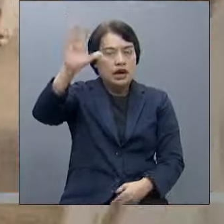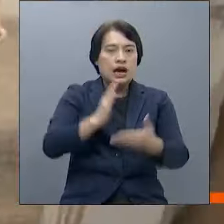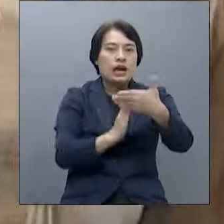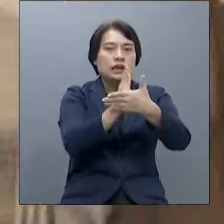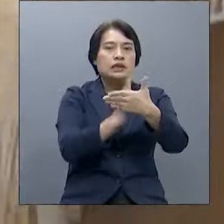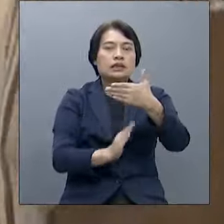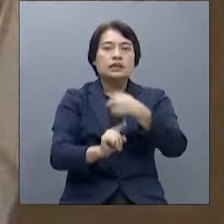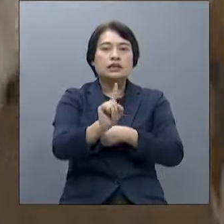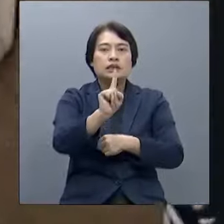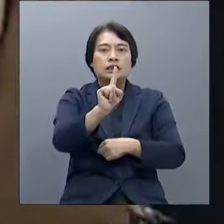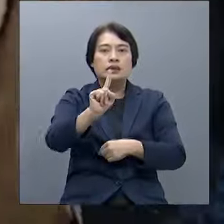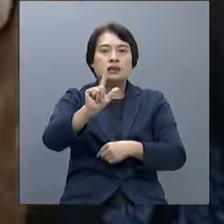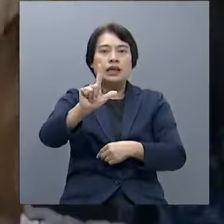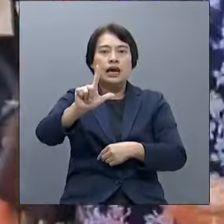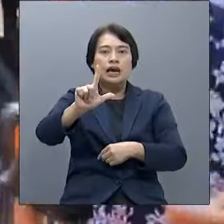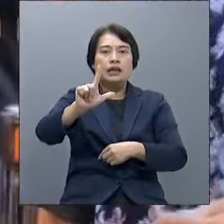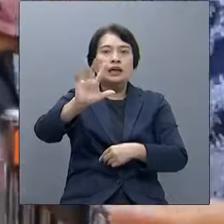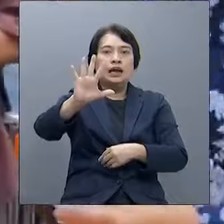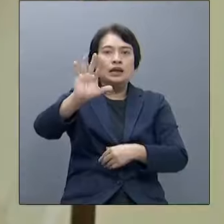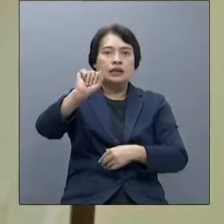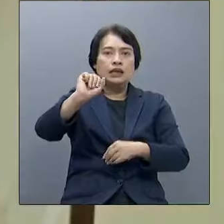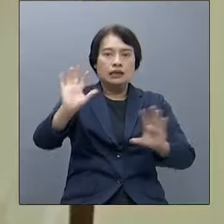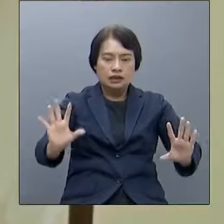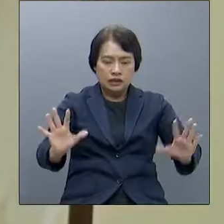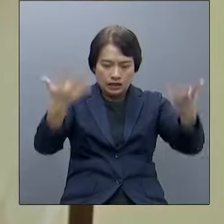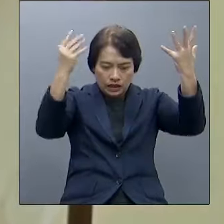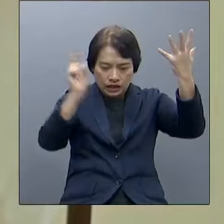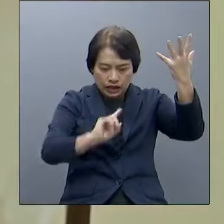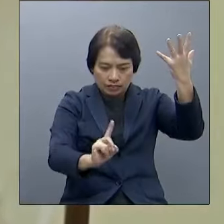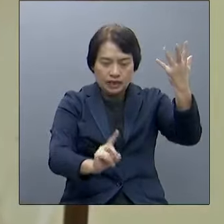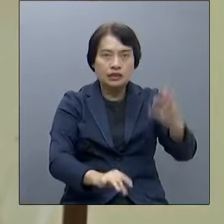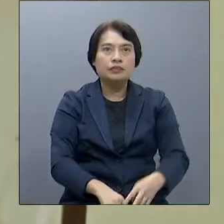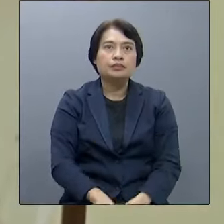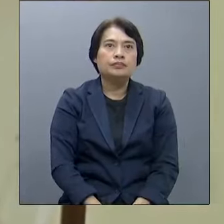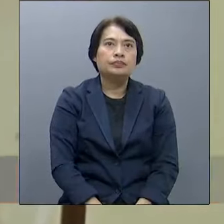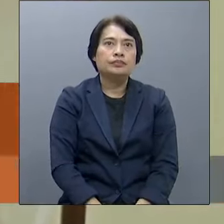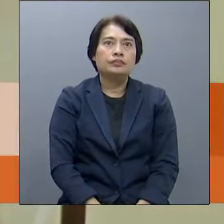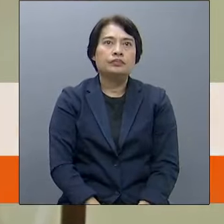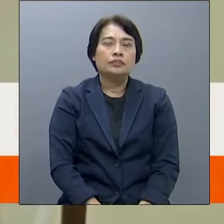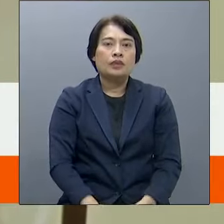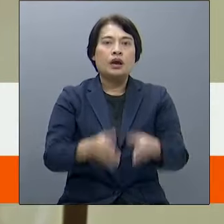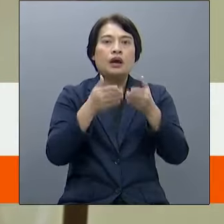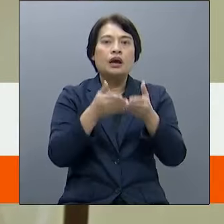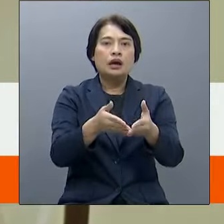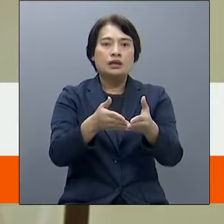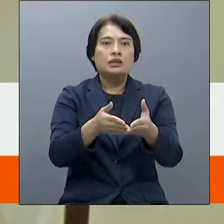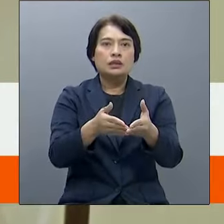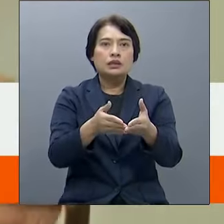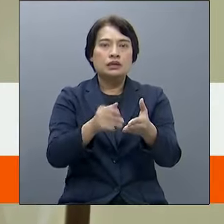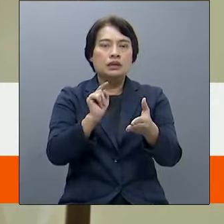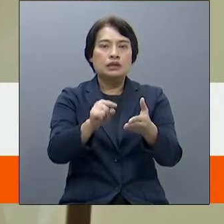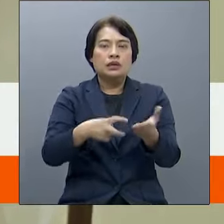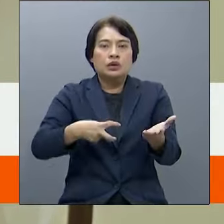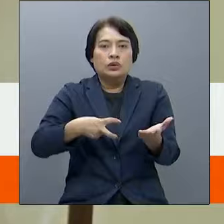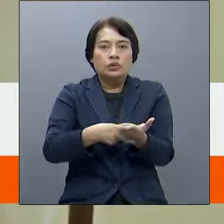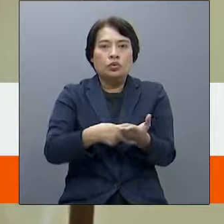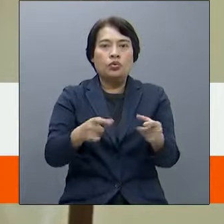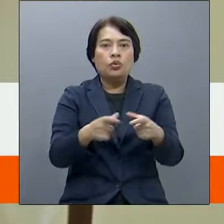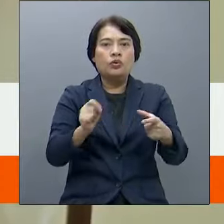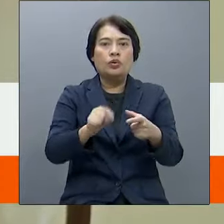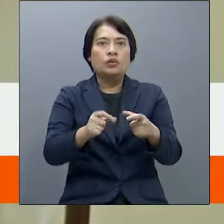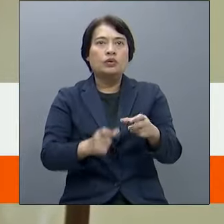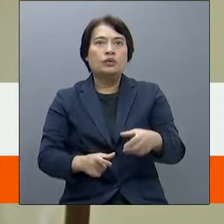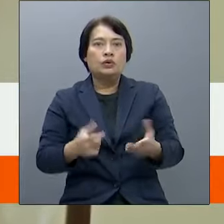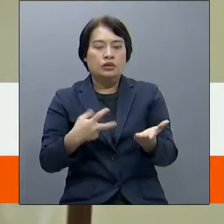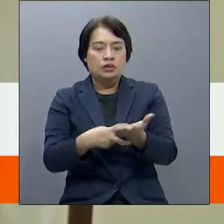500,000มันหายไปไหนค่ะเรือแต่ละวันเนี่ยอ่อบัตรขายตั๋วเนี่ยเค้าเอาไปขึ้นกันยังไง